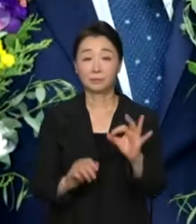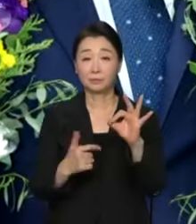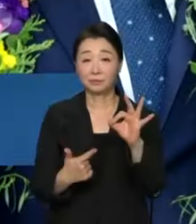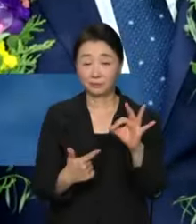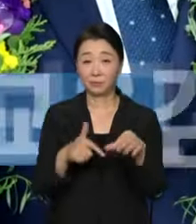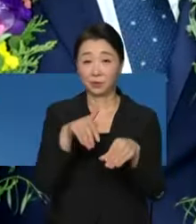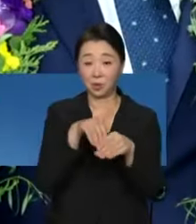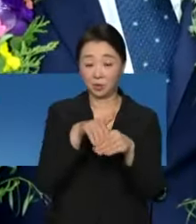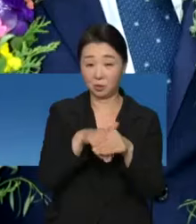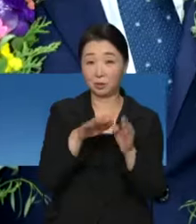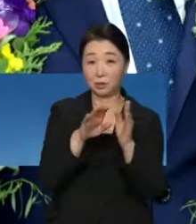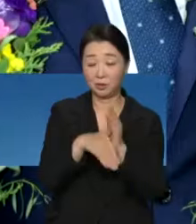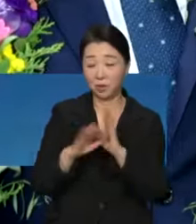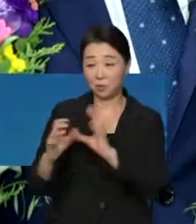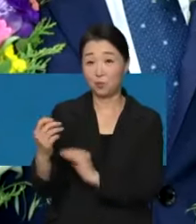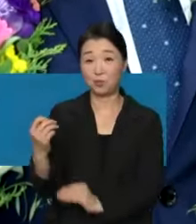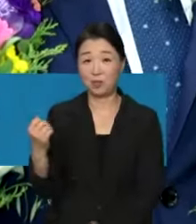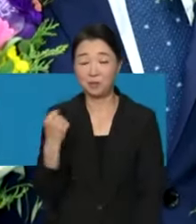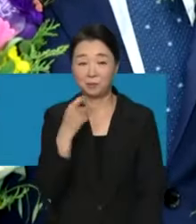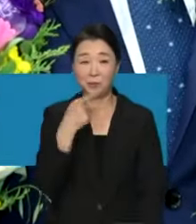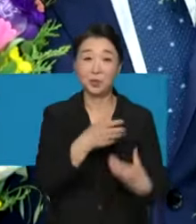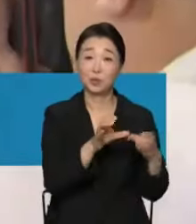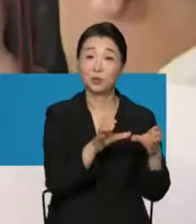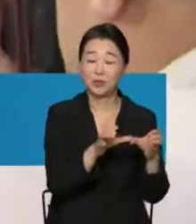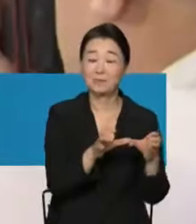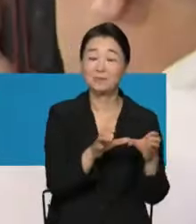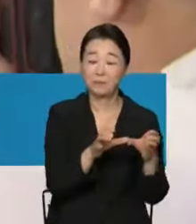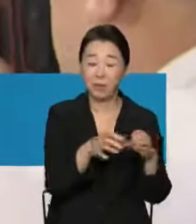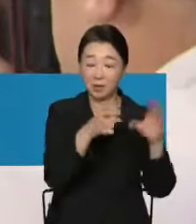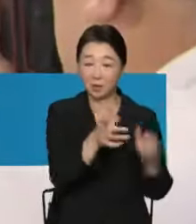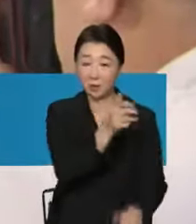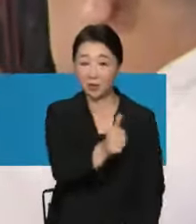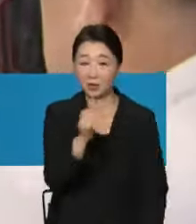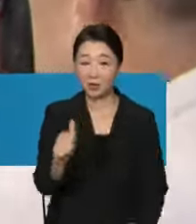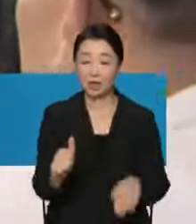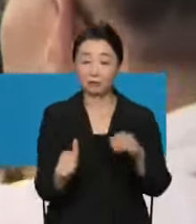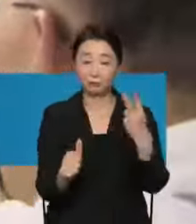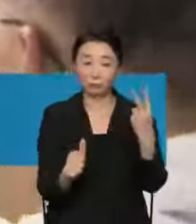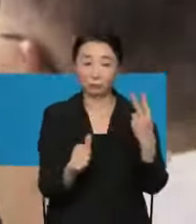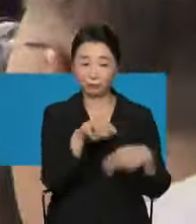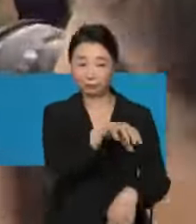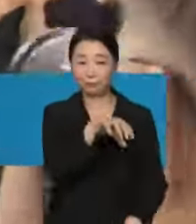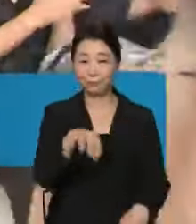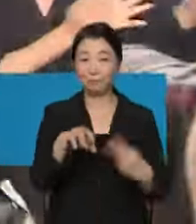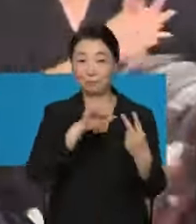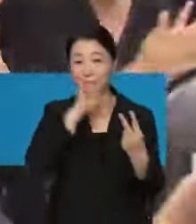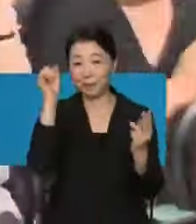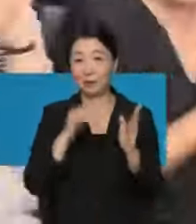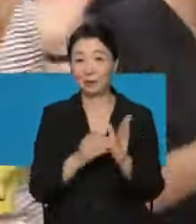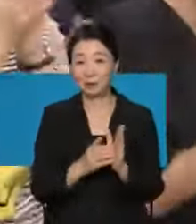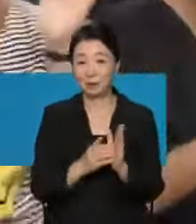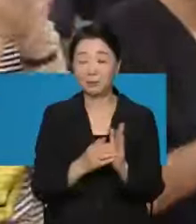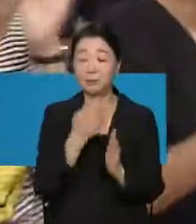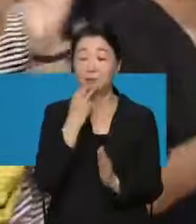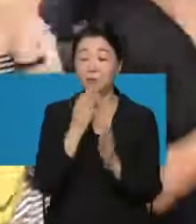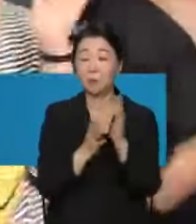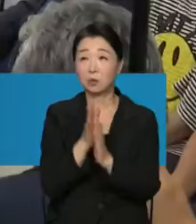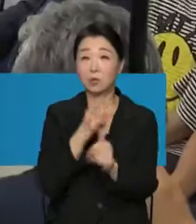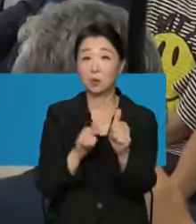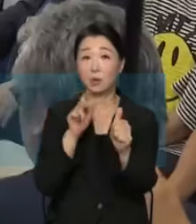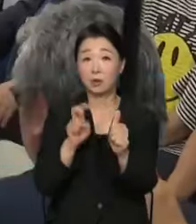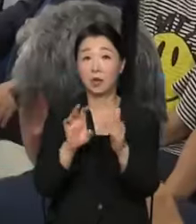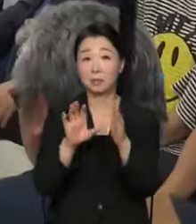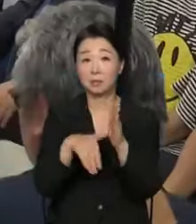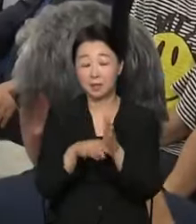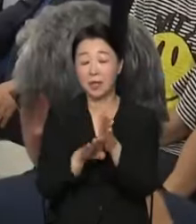11.6 재보궐선거에서 국민의힘과 더불어민주당이 기초단체장 두 곳씩을 가져갔습니다. 서울시 교육감 선거에선 4번 연속